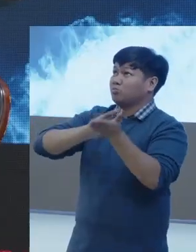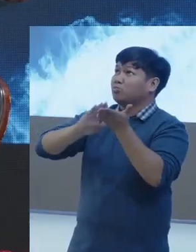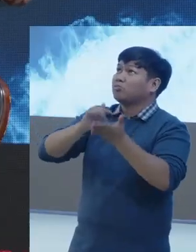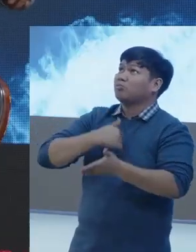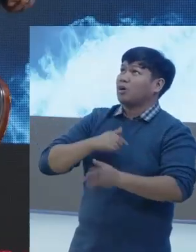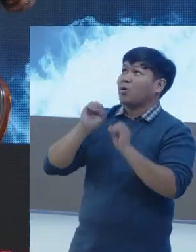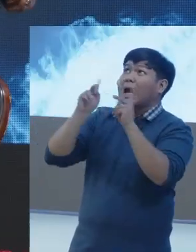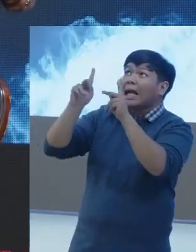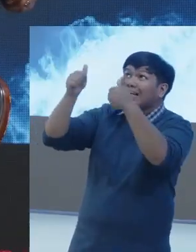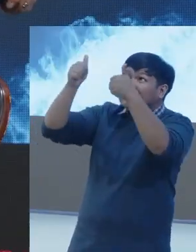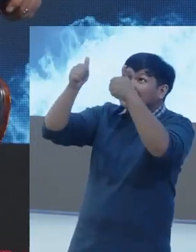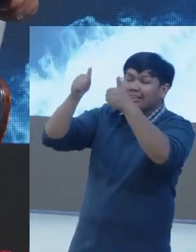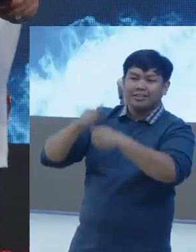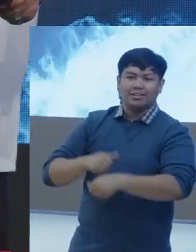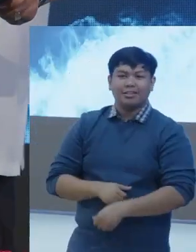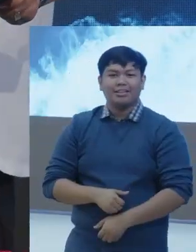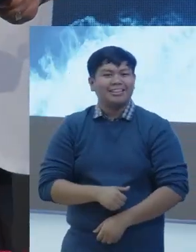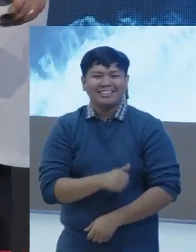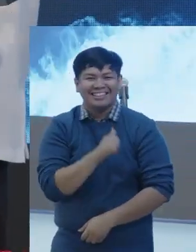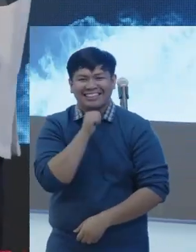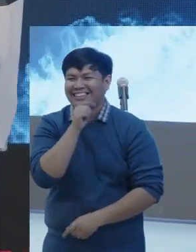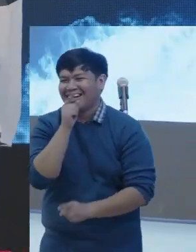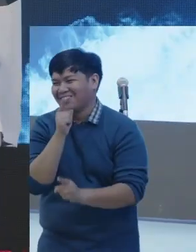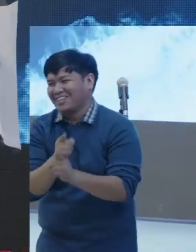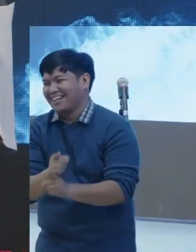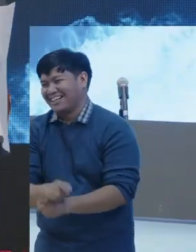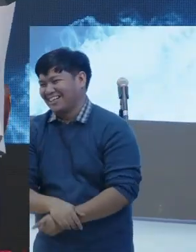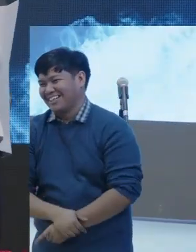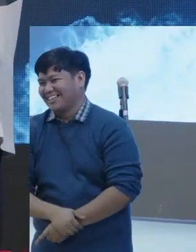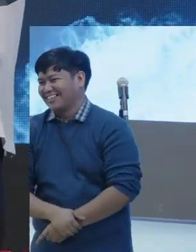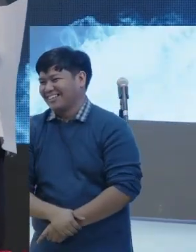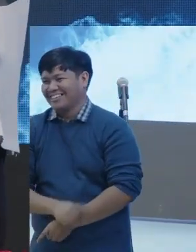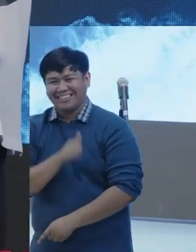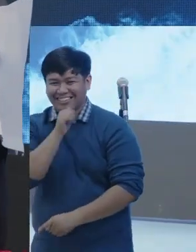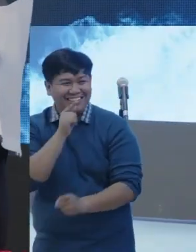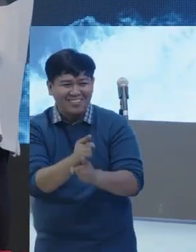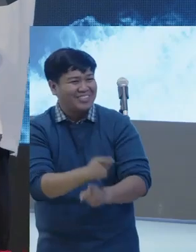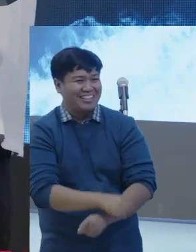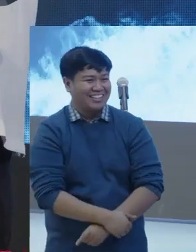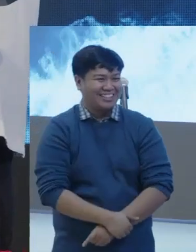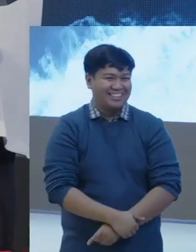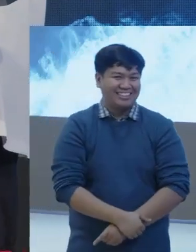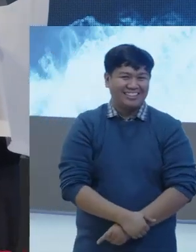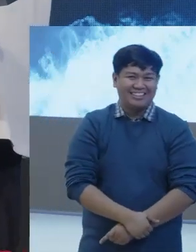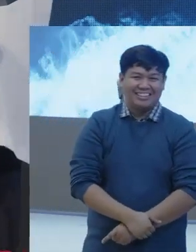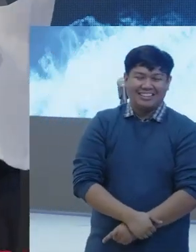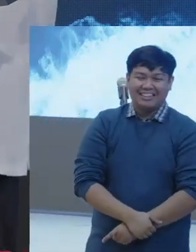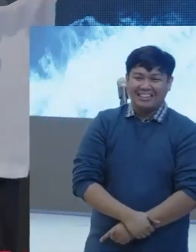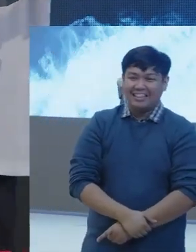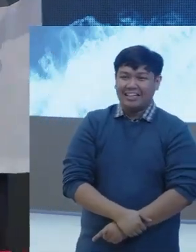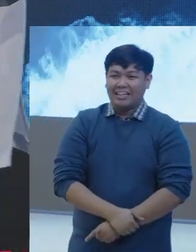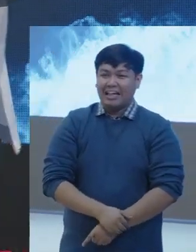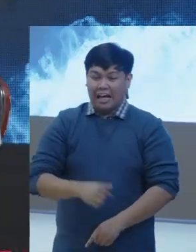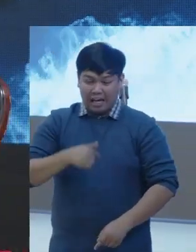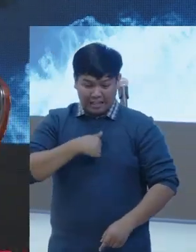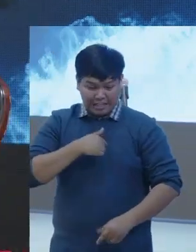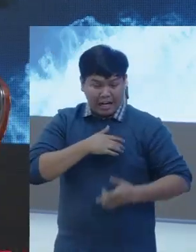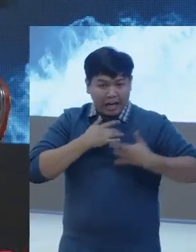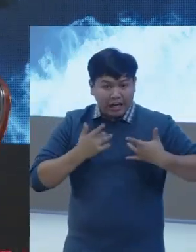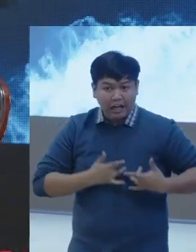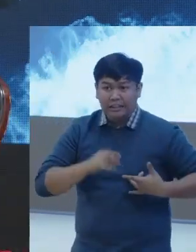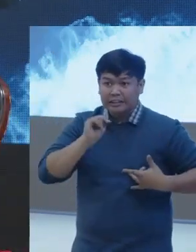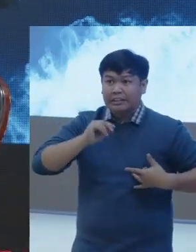1:9. Ang ibig sabihin ng confess doon ay to agree. To agree with God na yung ating ginawa ay